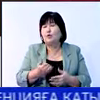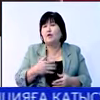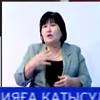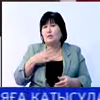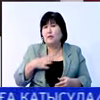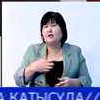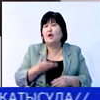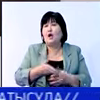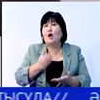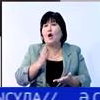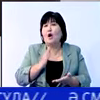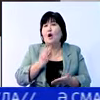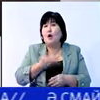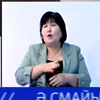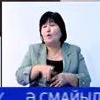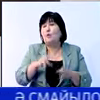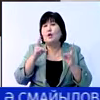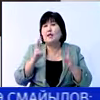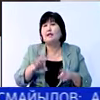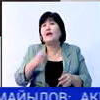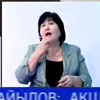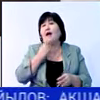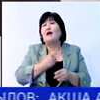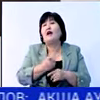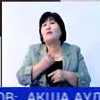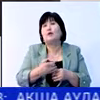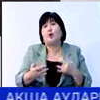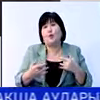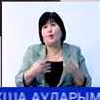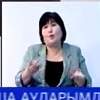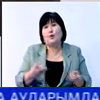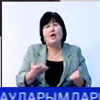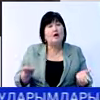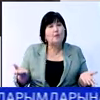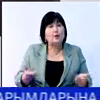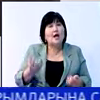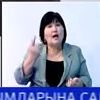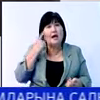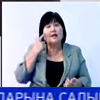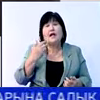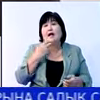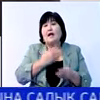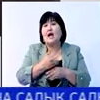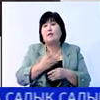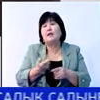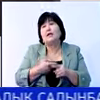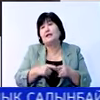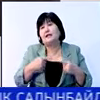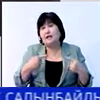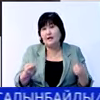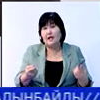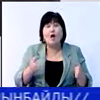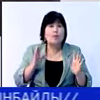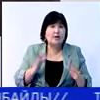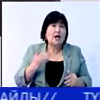болды. Және бұл жаңағыдай трагедия емес, да, комедия ойнау керек. Андай нәрсені ойлап тұрып комедияны ойнау кішкене қиындық тудырды.